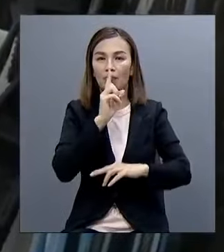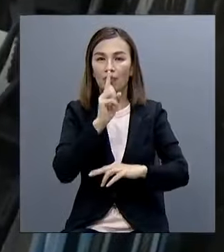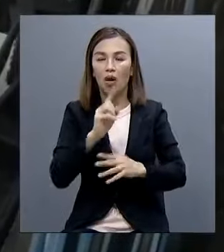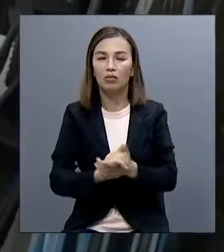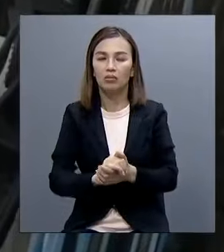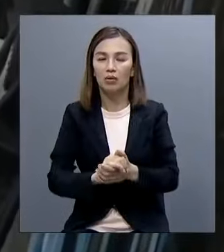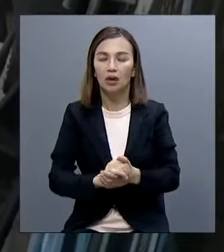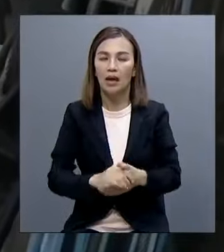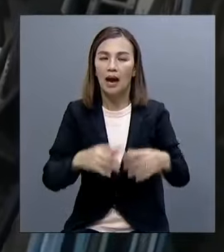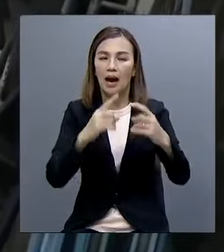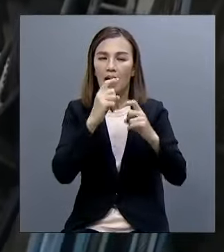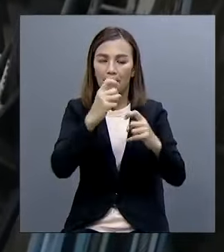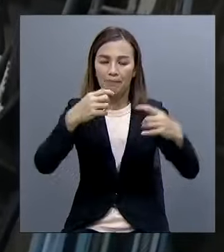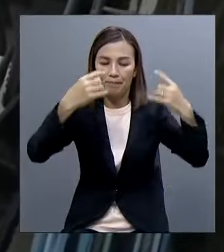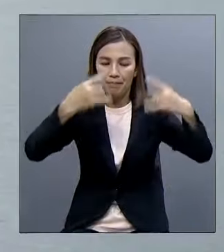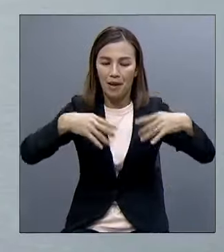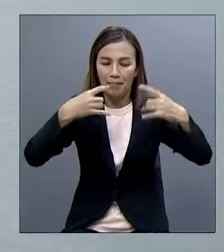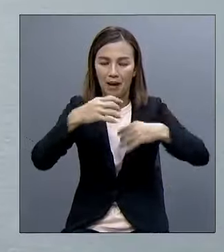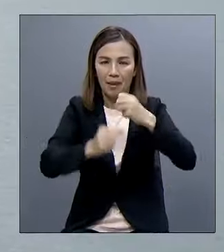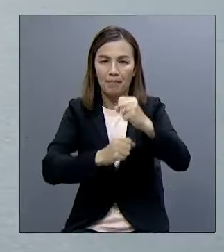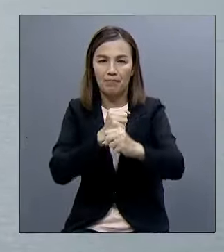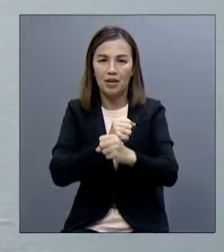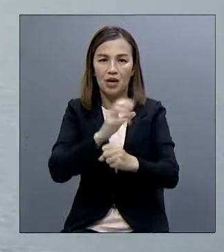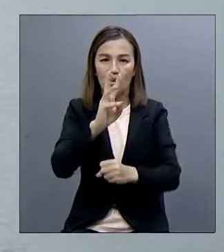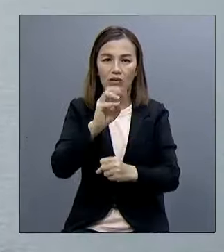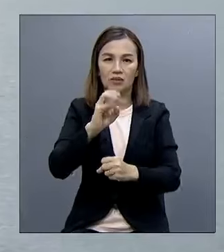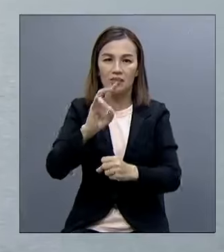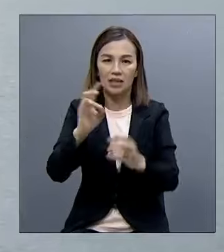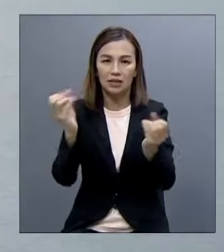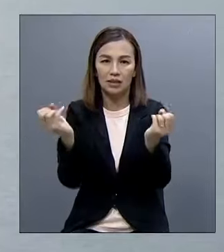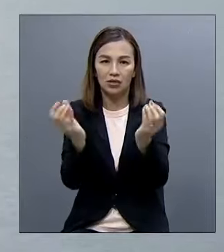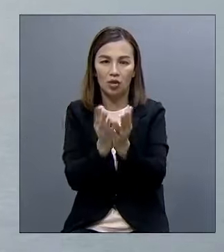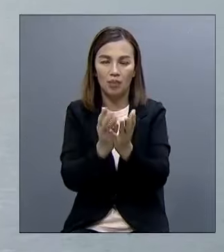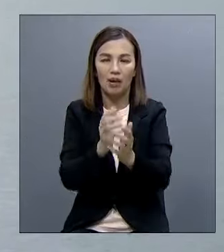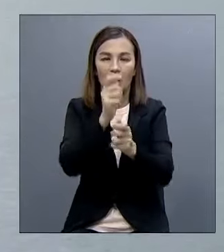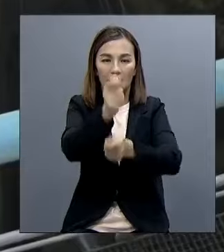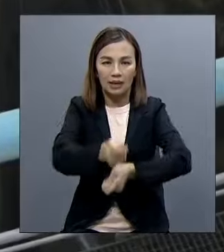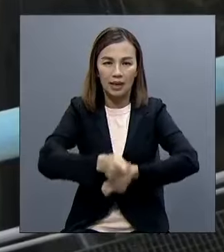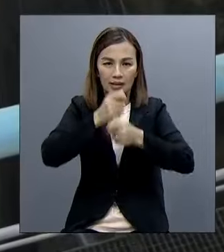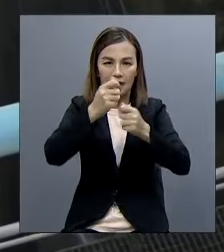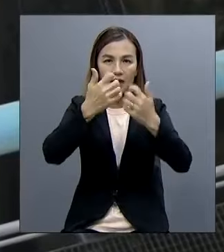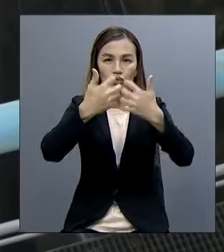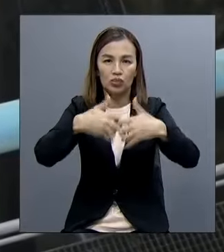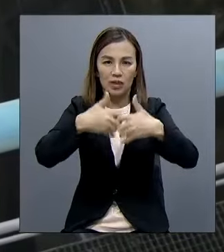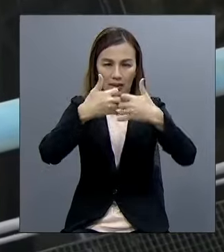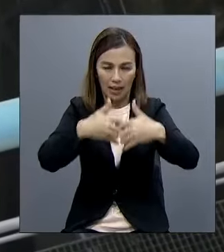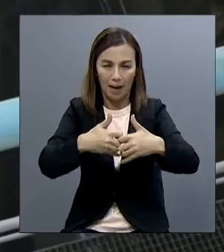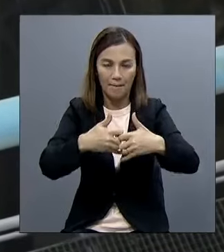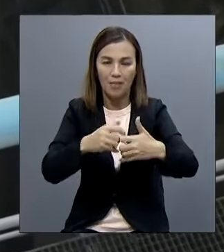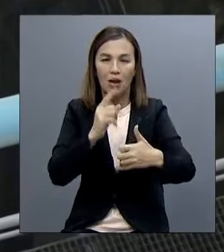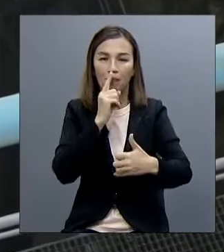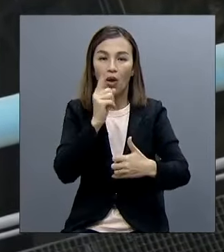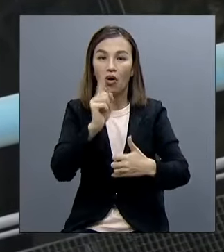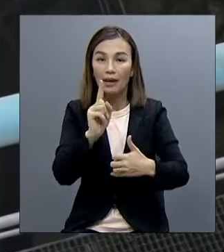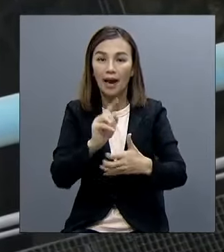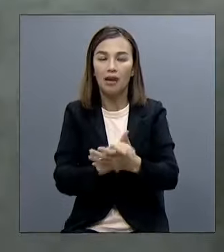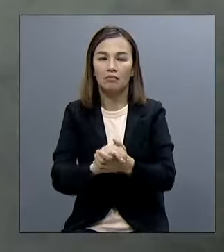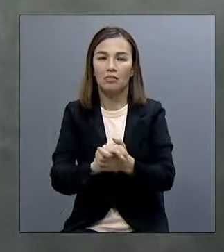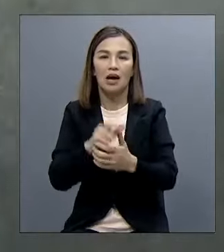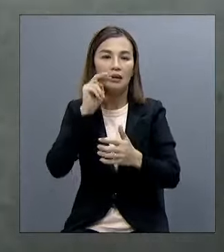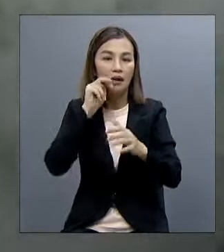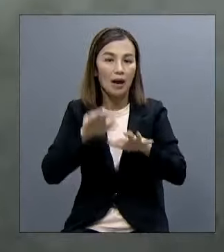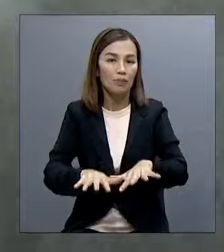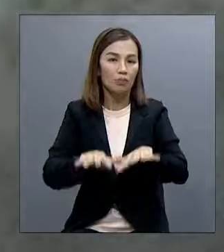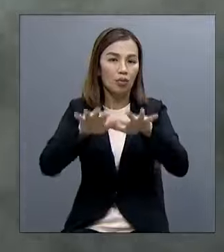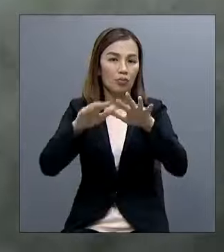ภัยแล้งและน้ำท่วมปี 2567ผลกระทบต่อภาคเกษตรและอุตสาหกรรมเกี่ยวเนื่องนะคะโดยระบุว่าแนวโน้มการเกิดอุทกภัยค่ะมี